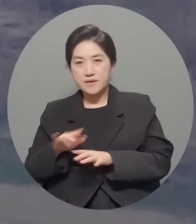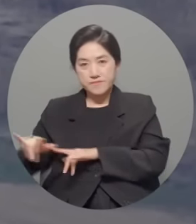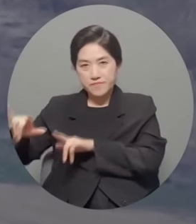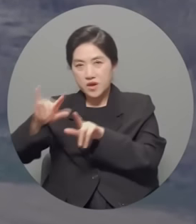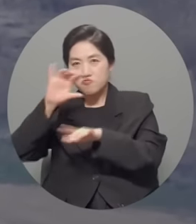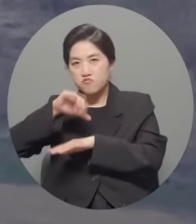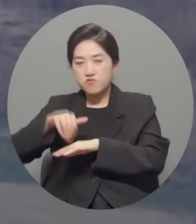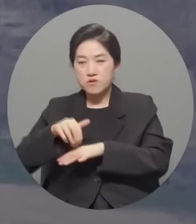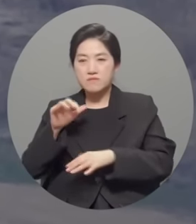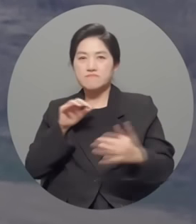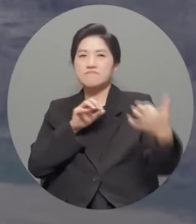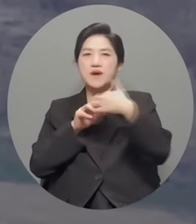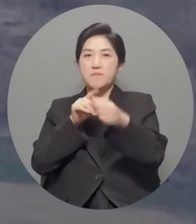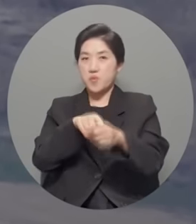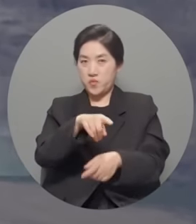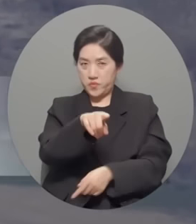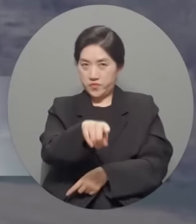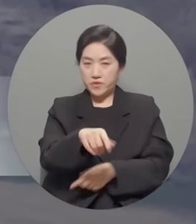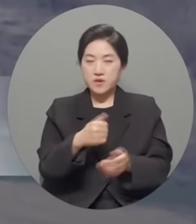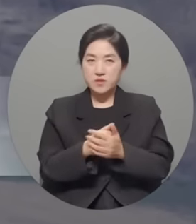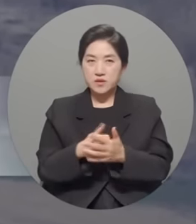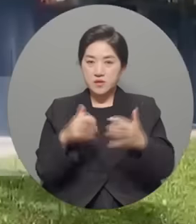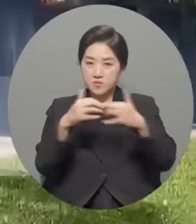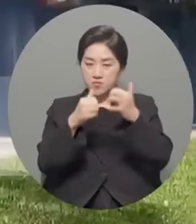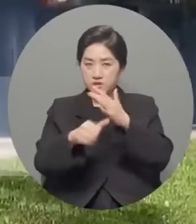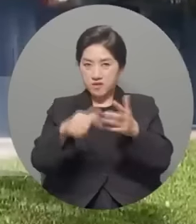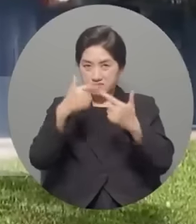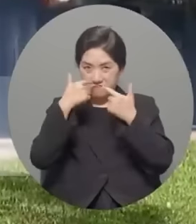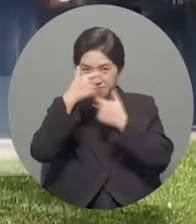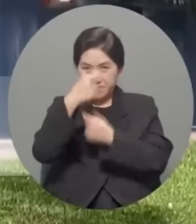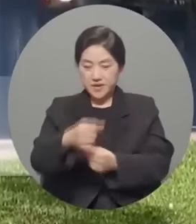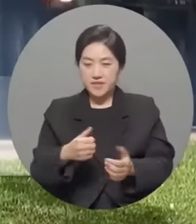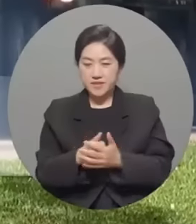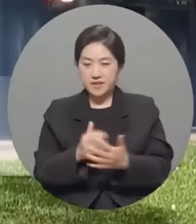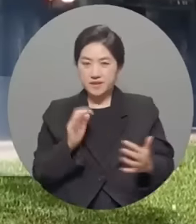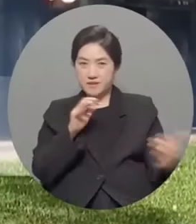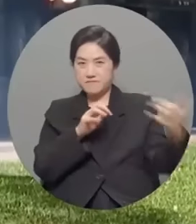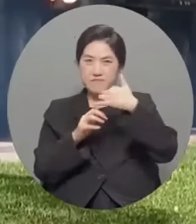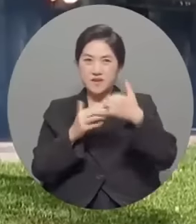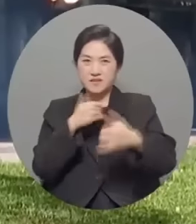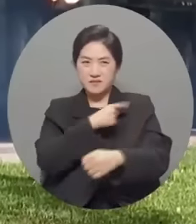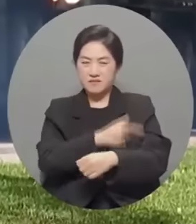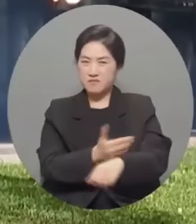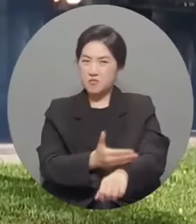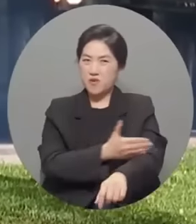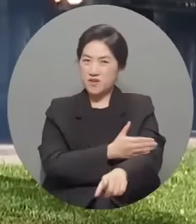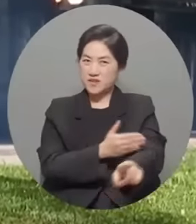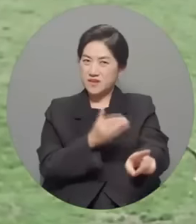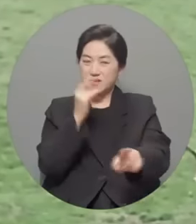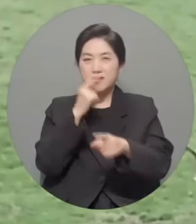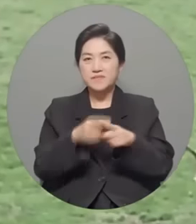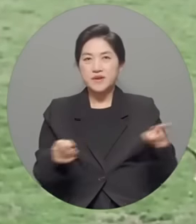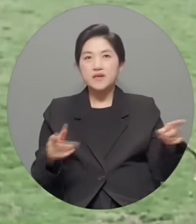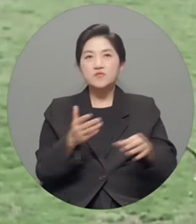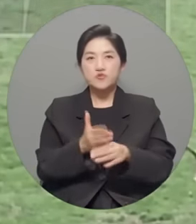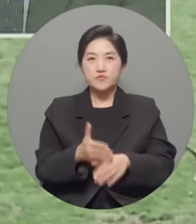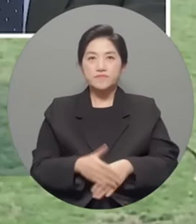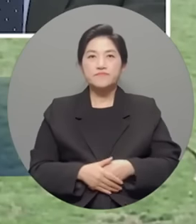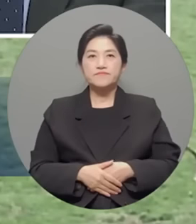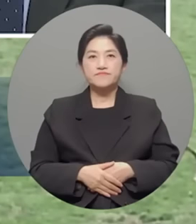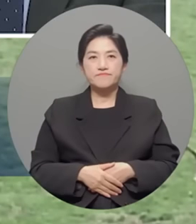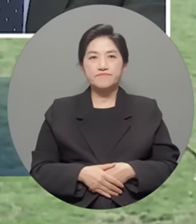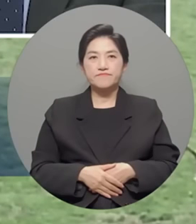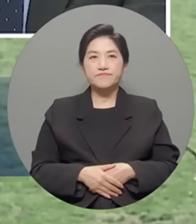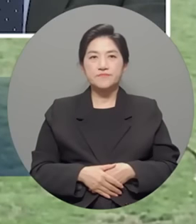대응 성격으로 보면서 무기의 정확도나 핵 반격 능력은 과장된 측면이 크다고 평가하고 있습니다. 이